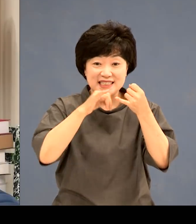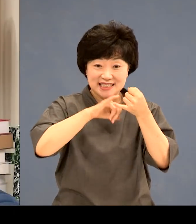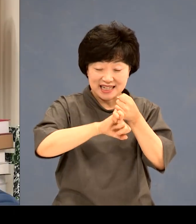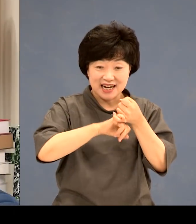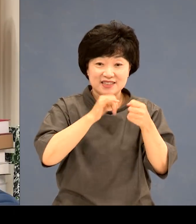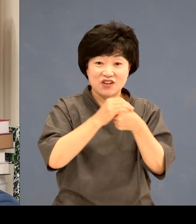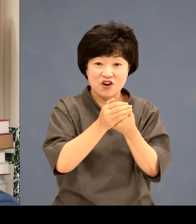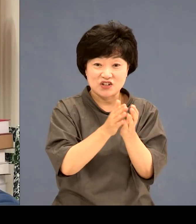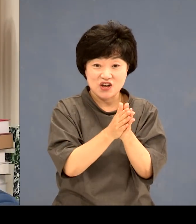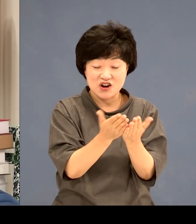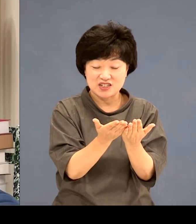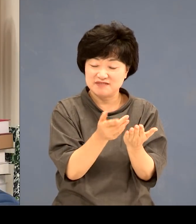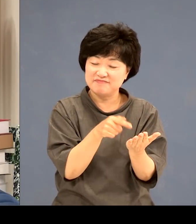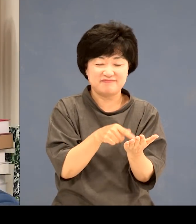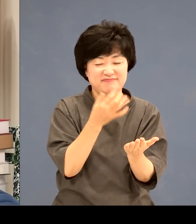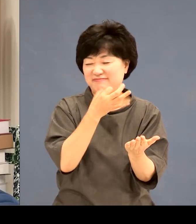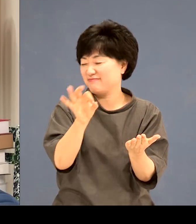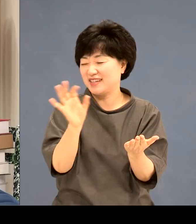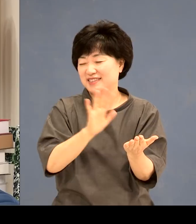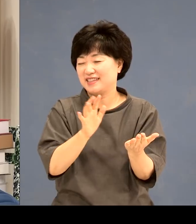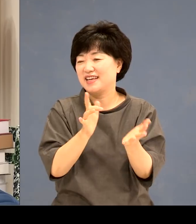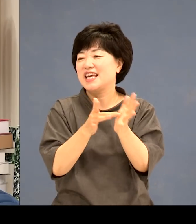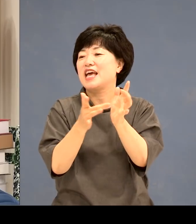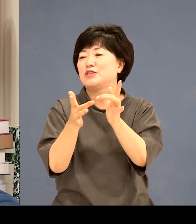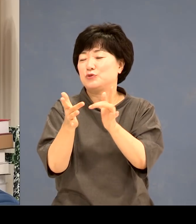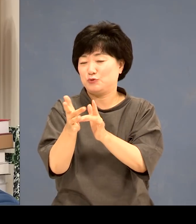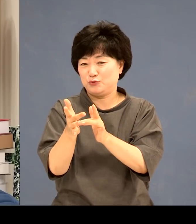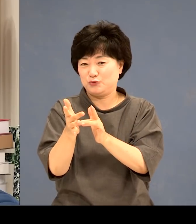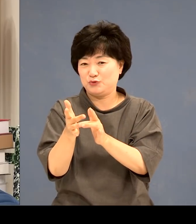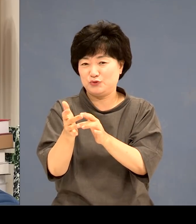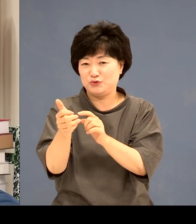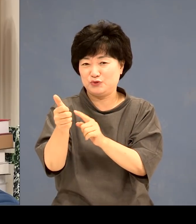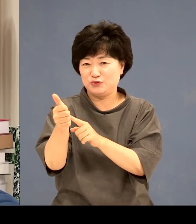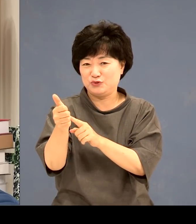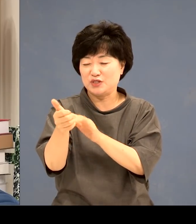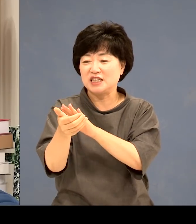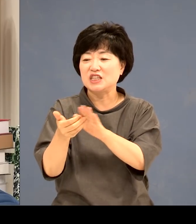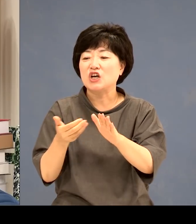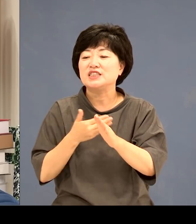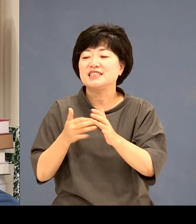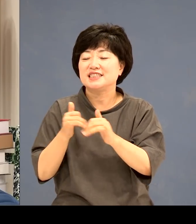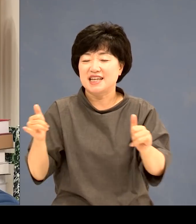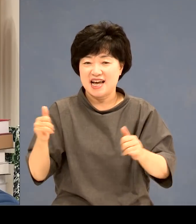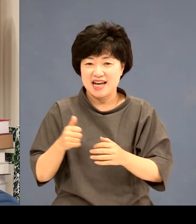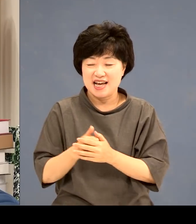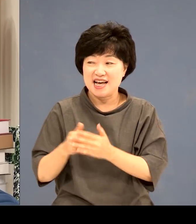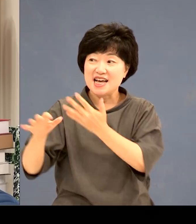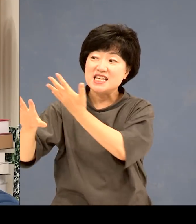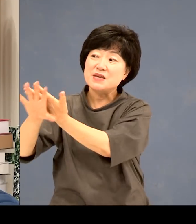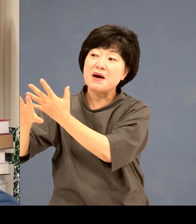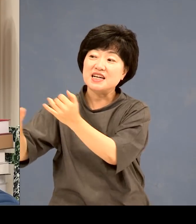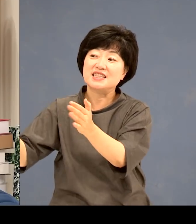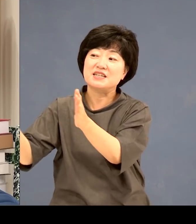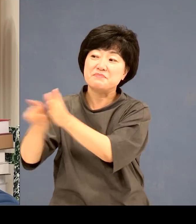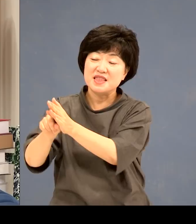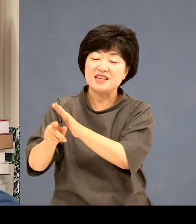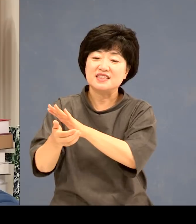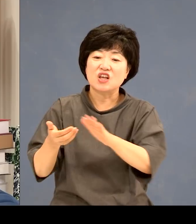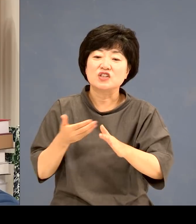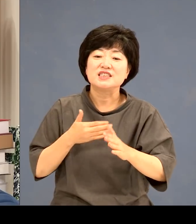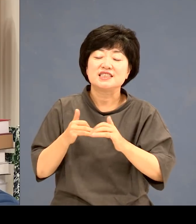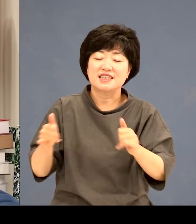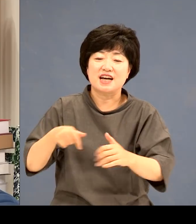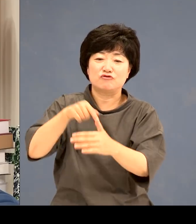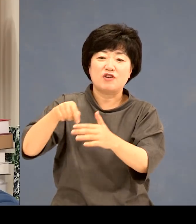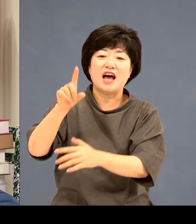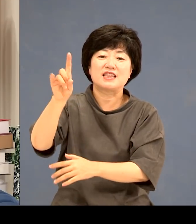유대교는 일단은 신약 성경을 이제 인정하지 인정하지 않고요. 않죠. 예. 예수라고 하는 이 선지자는 이방인들이 믿는